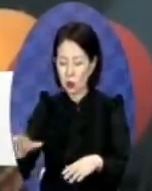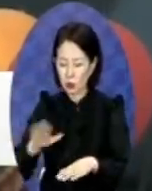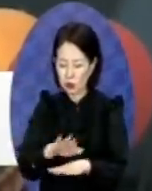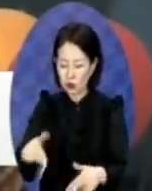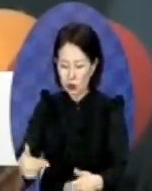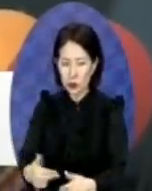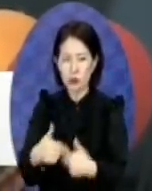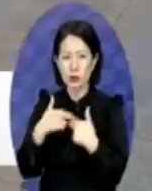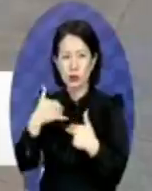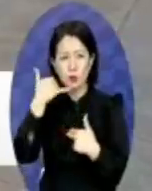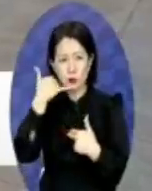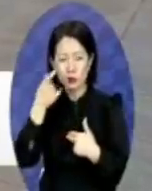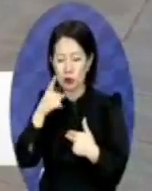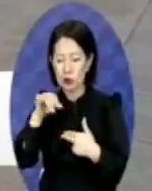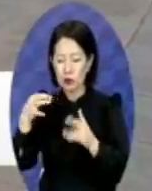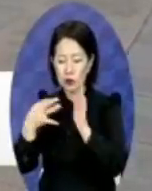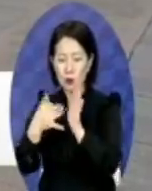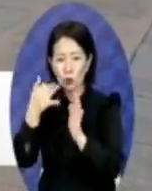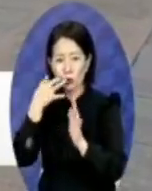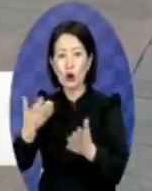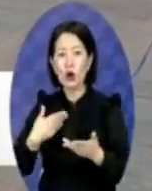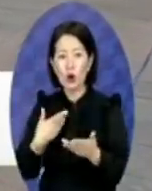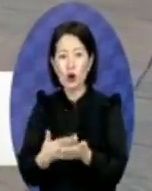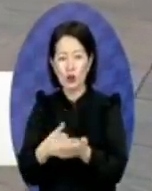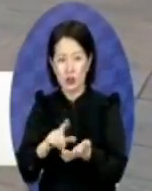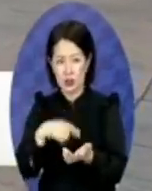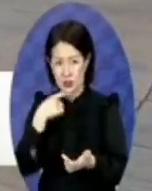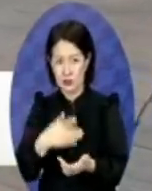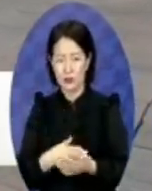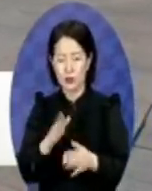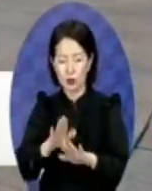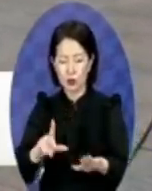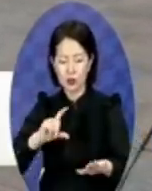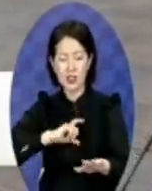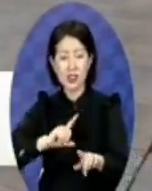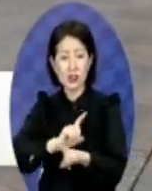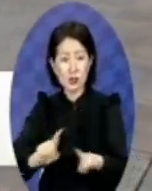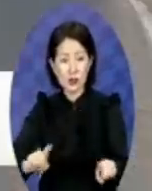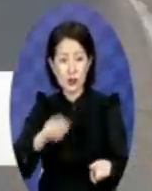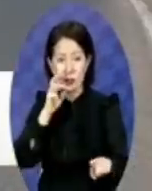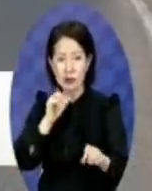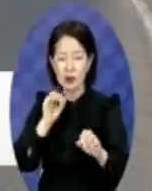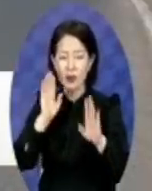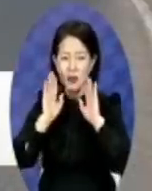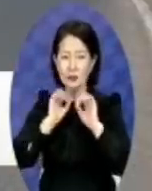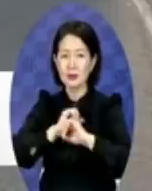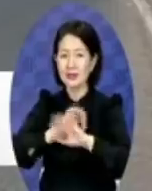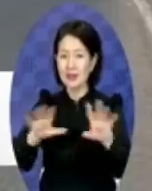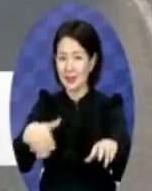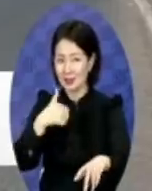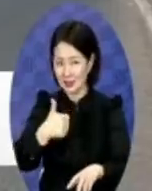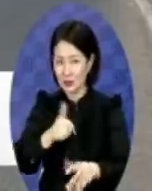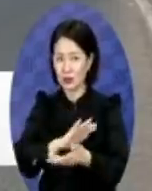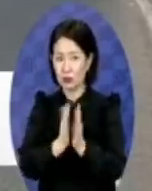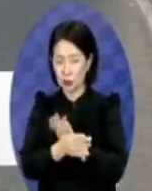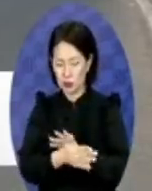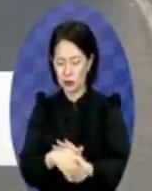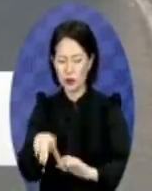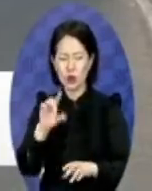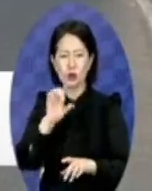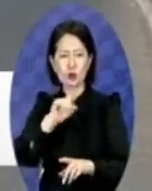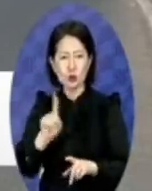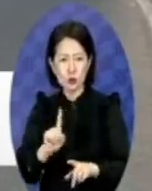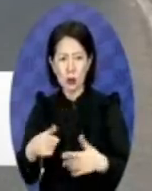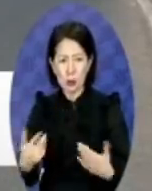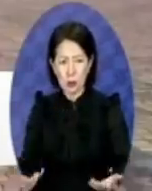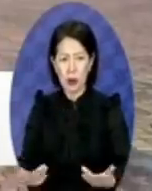бас хэвшээсэй гэж бодож байна. Хүүхдийн эрх зөрчигдсөн талаар мэдээллийг олон нийтийн сүлжээгээр тарааж байгаа нь сайн хэрэг боловч зөвшөөрөлгүй дашаа мэдээлэл